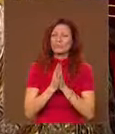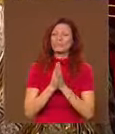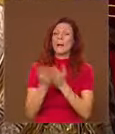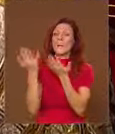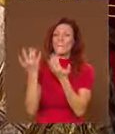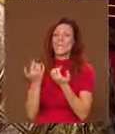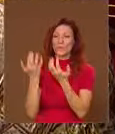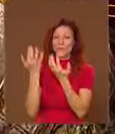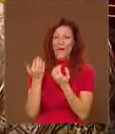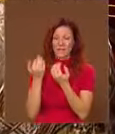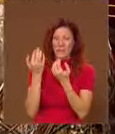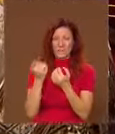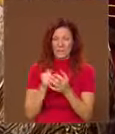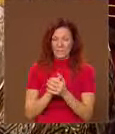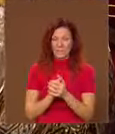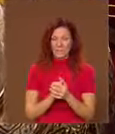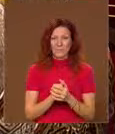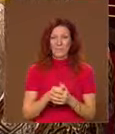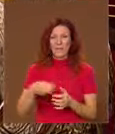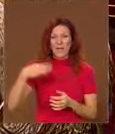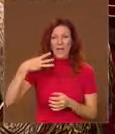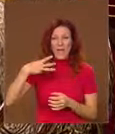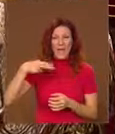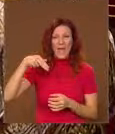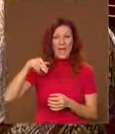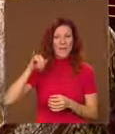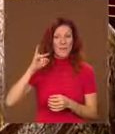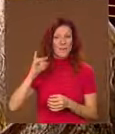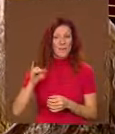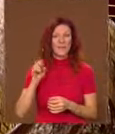призователна молитва, епиклетична молитва,